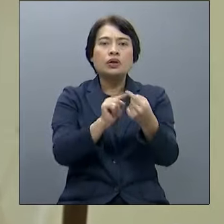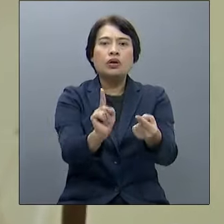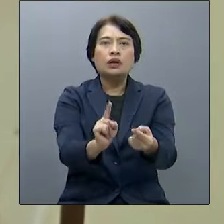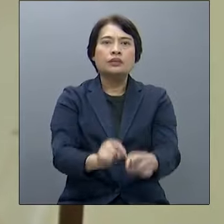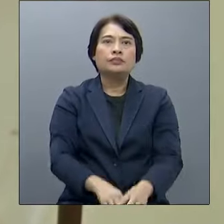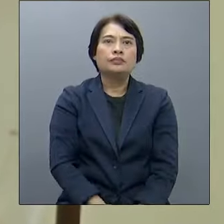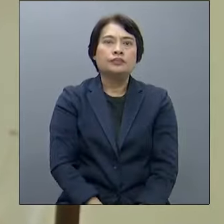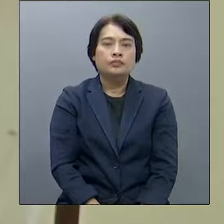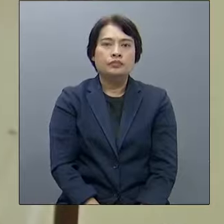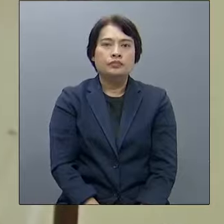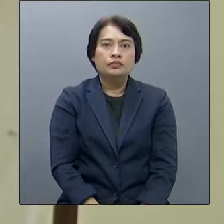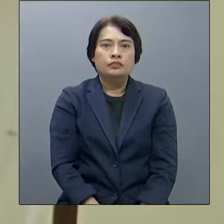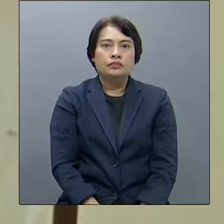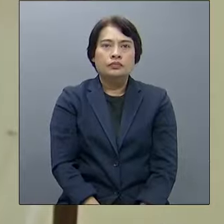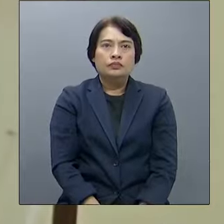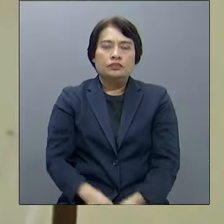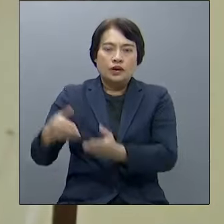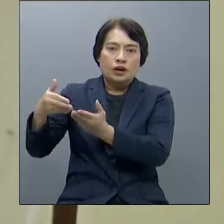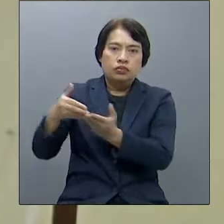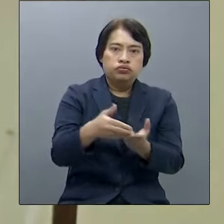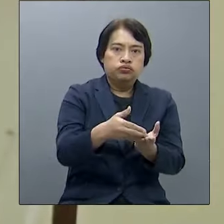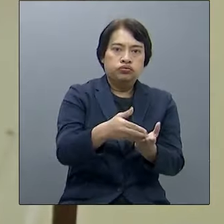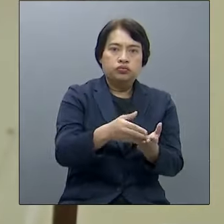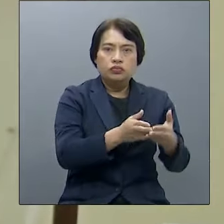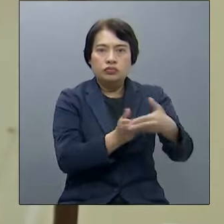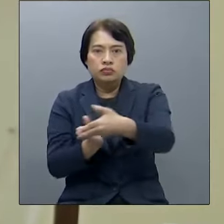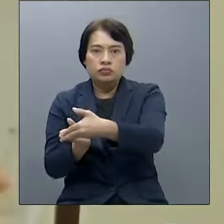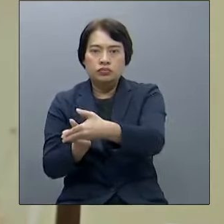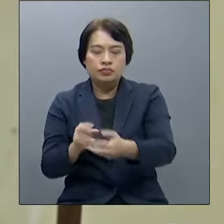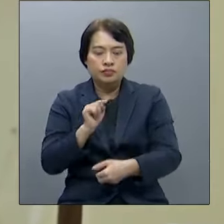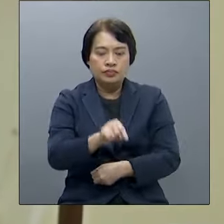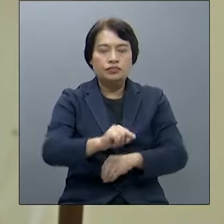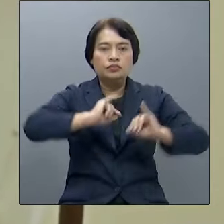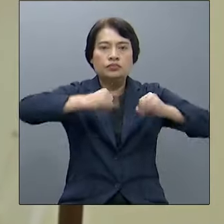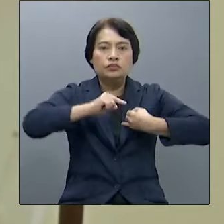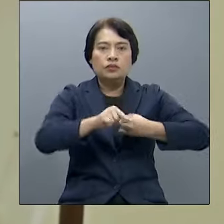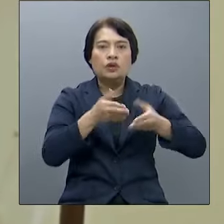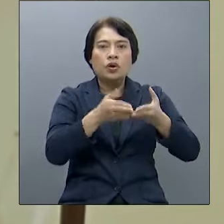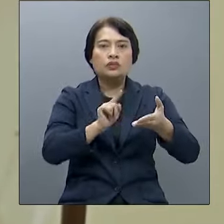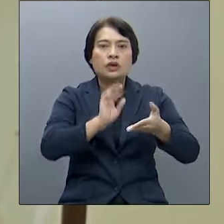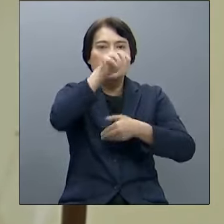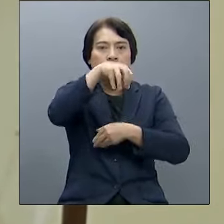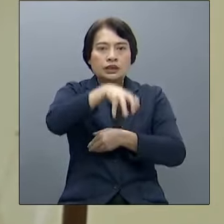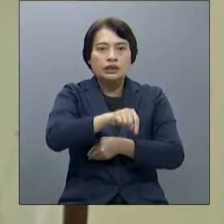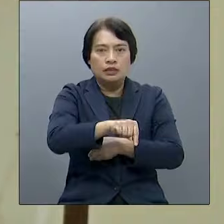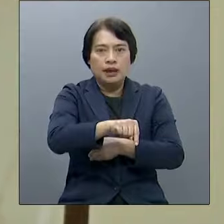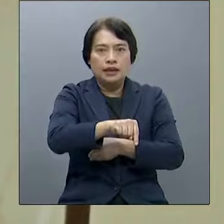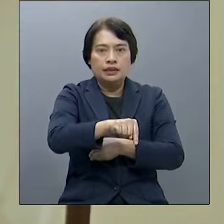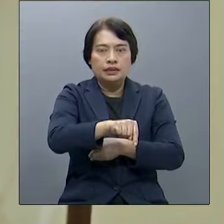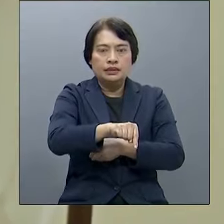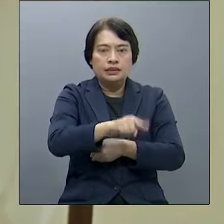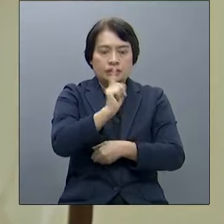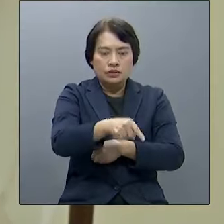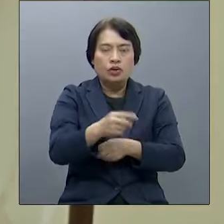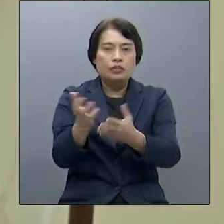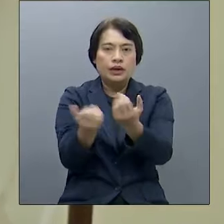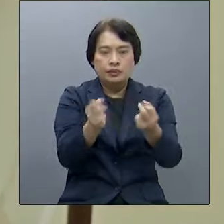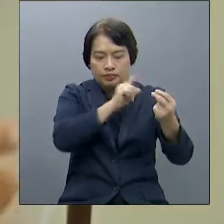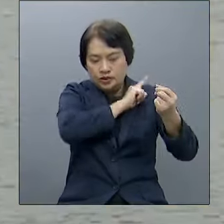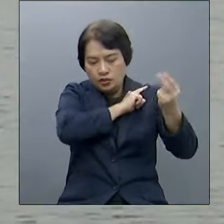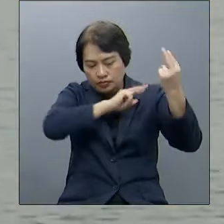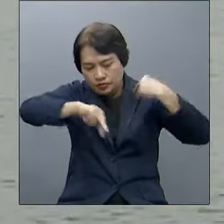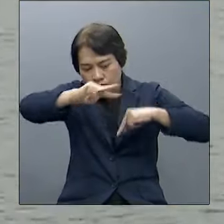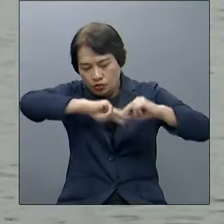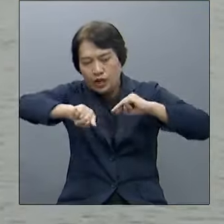ปกติการเข้าเข้าออกเนี่ยเจ้าของโป๊ะเจ้าของท่าเรือคือเทศบาลเมีเทศบัญญัติที่ต้องได้รับค่าดู